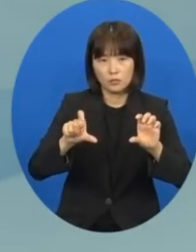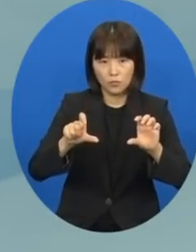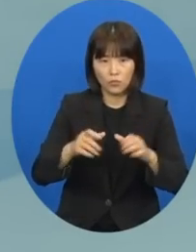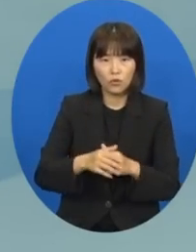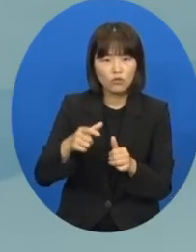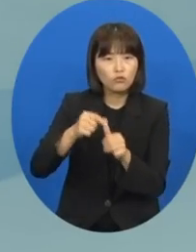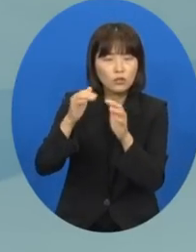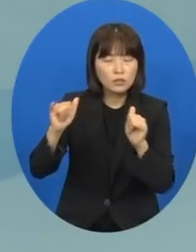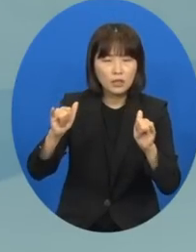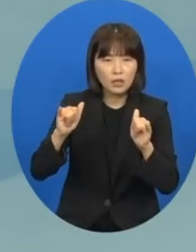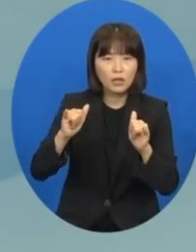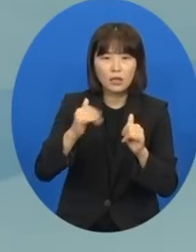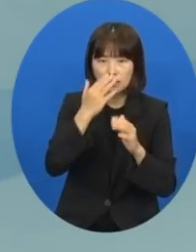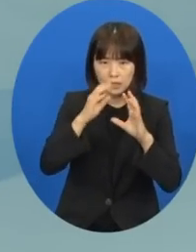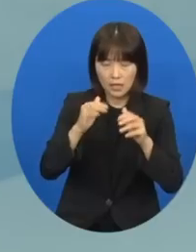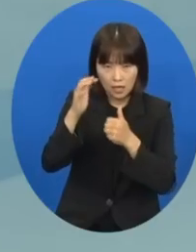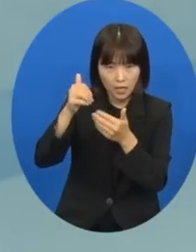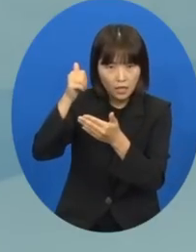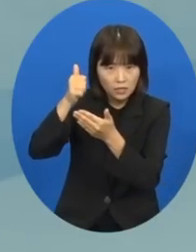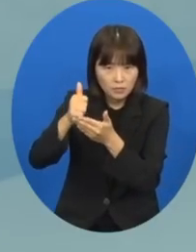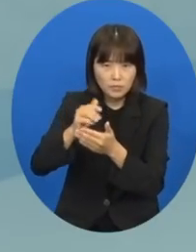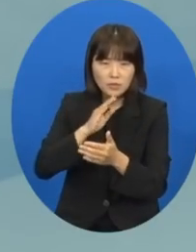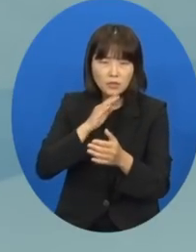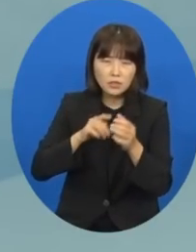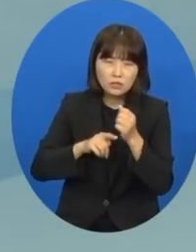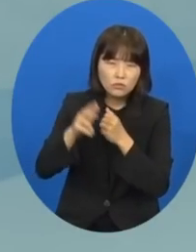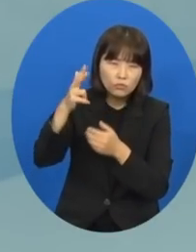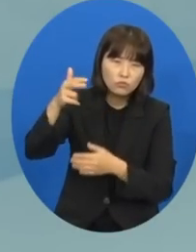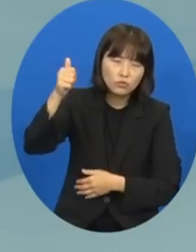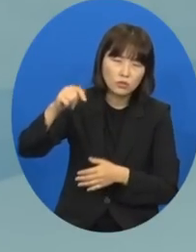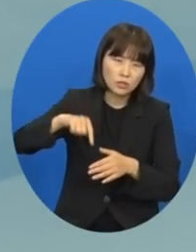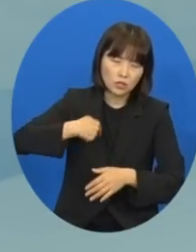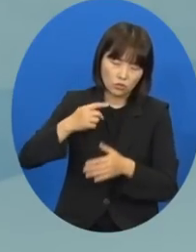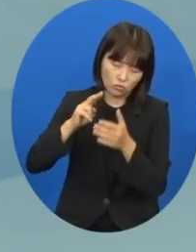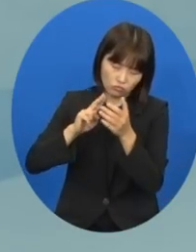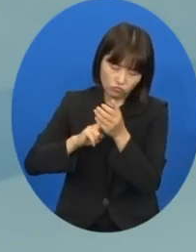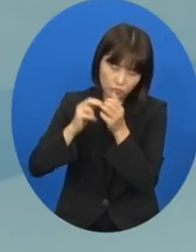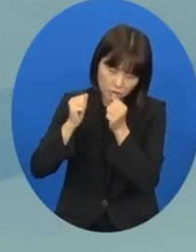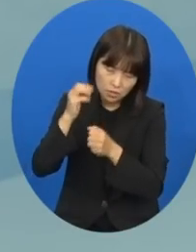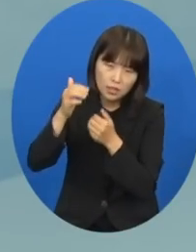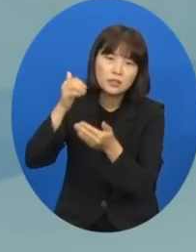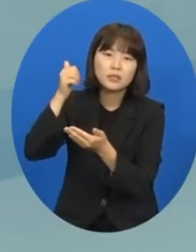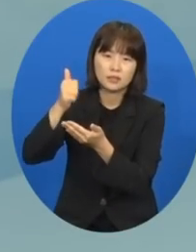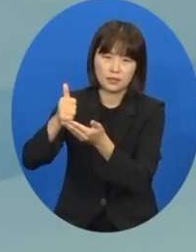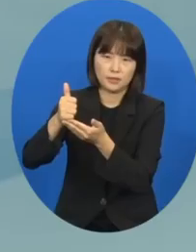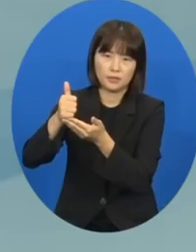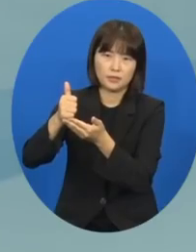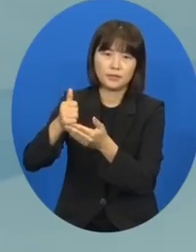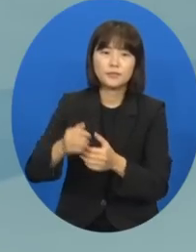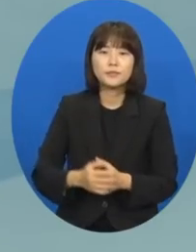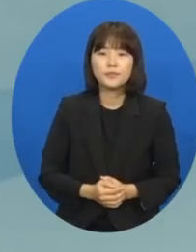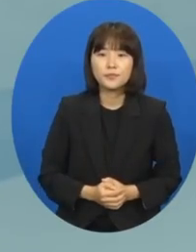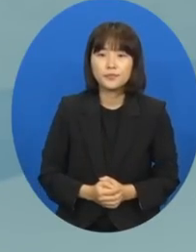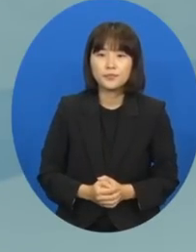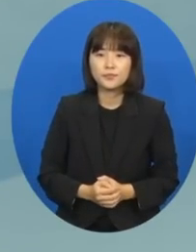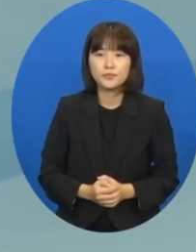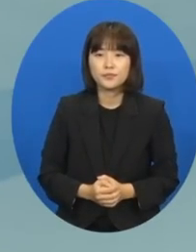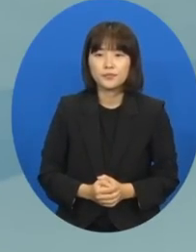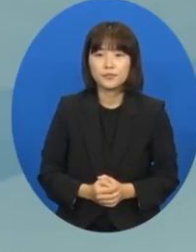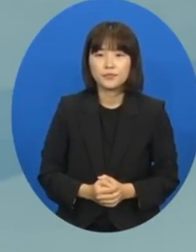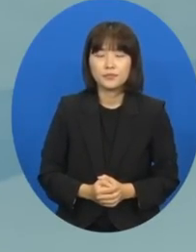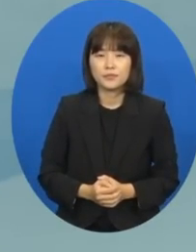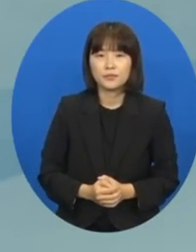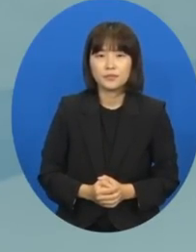하나님이요, 진실로 주는 스스로 숨어 계시는 하나님이시다. 하나님이 그분의 얼굴을